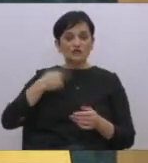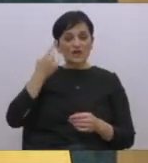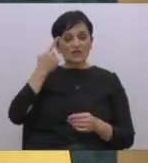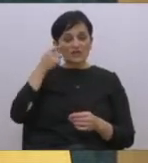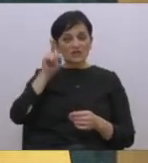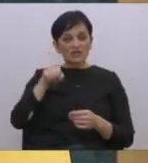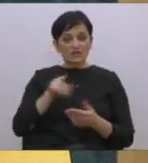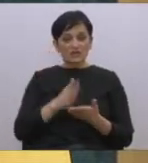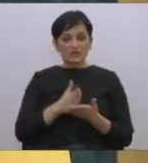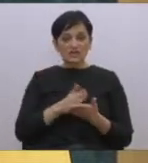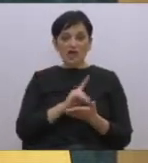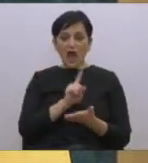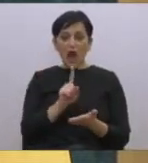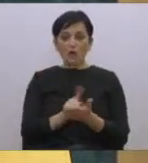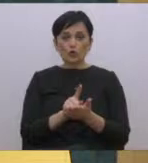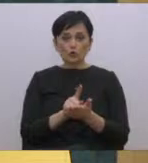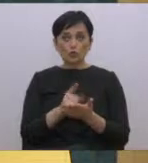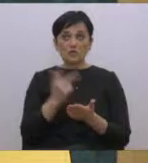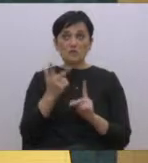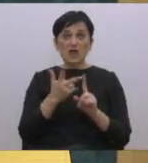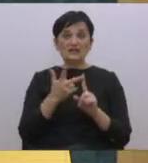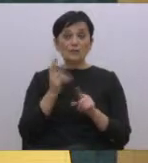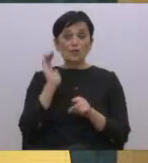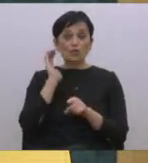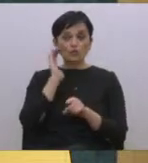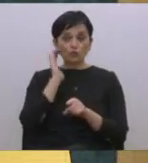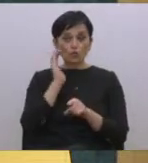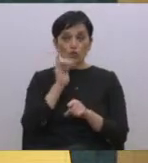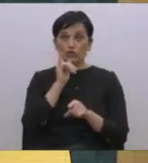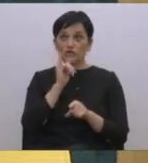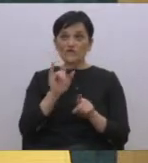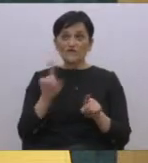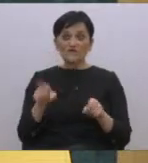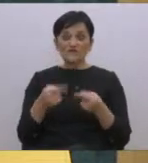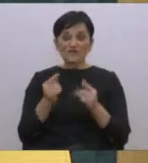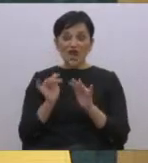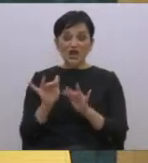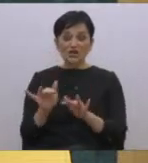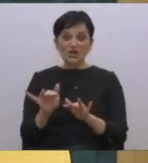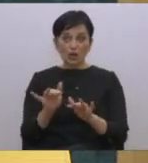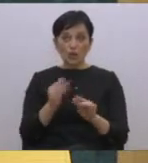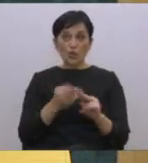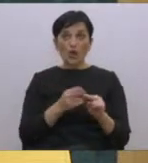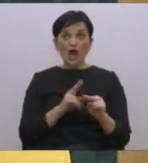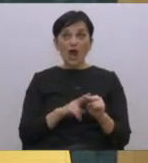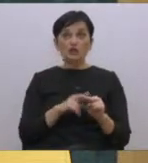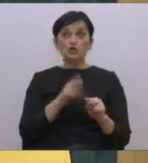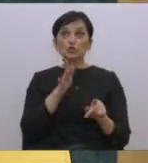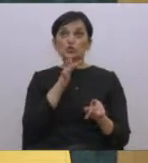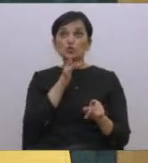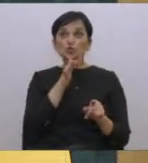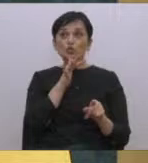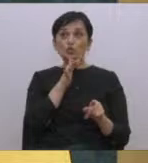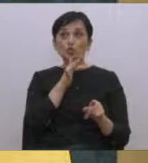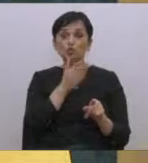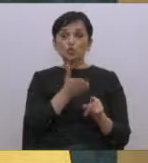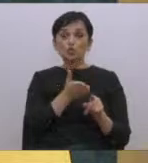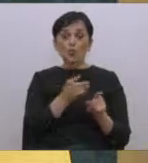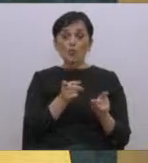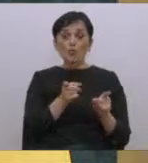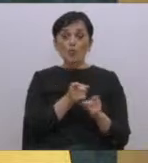guacu. Auzile globa, ubrod, mesame mosmenit ruz, es verga horțiel de buda, tunca es troi sa se tcuat